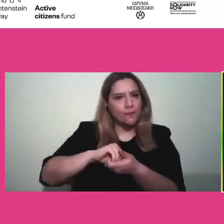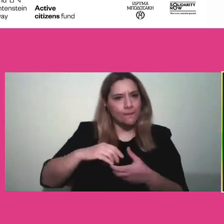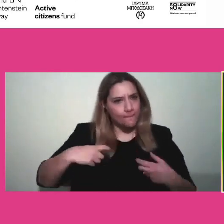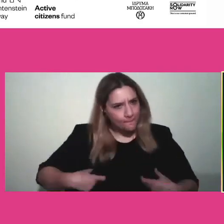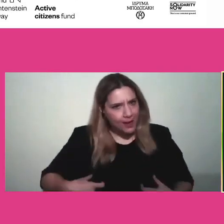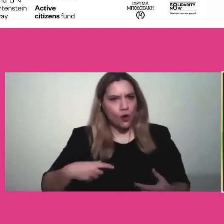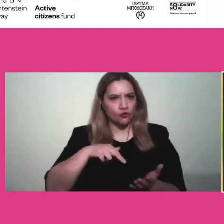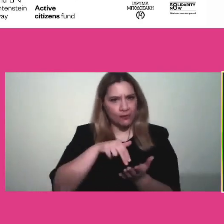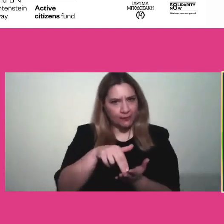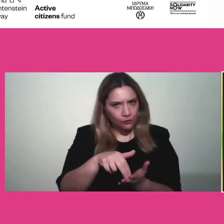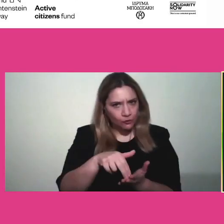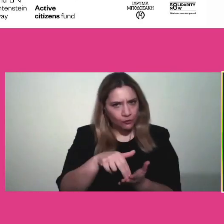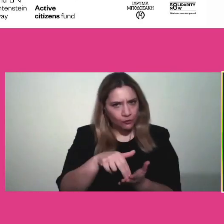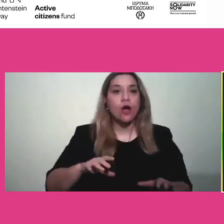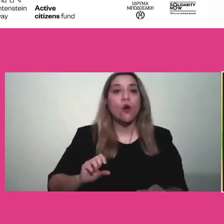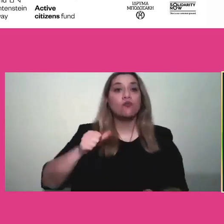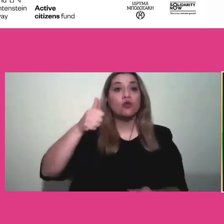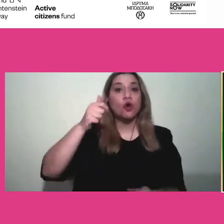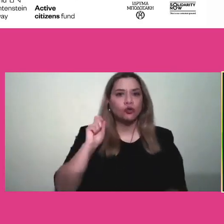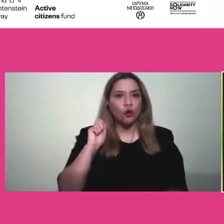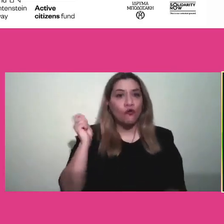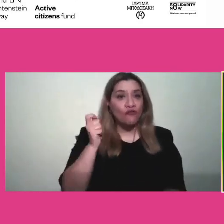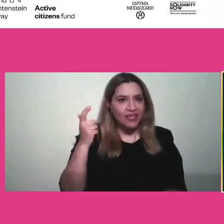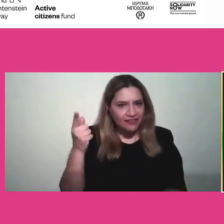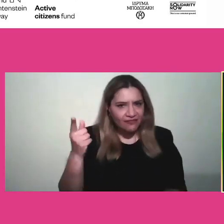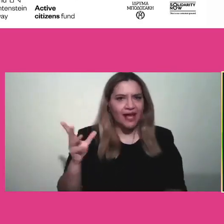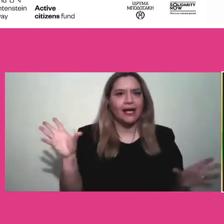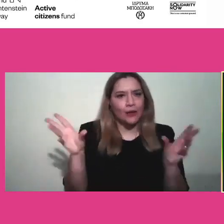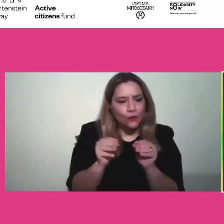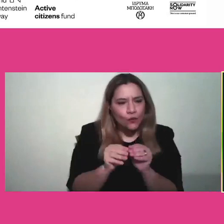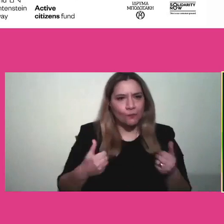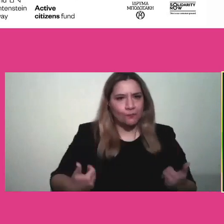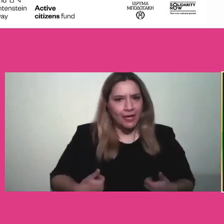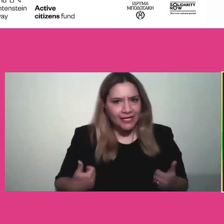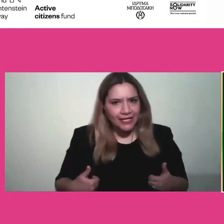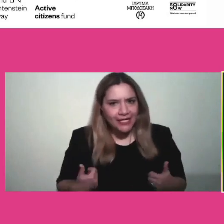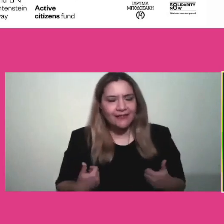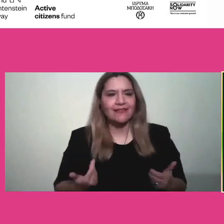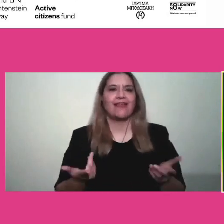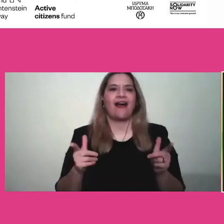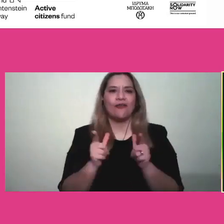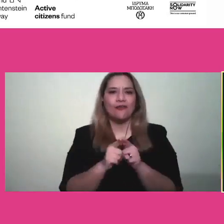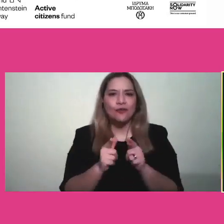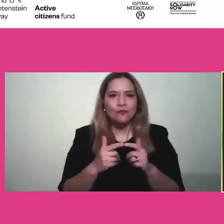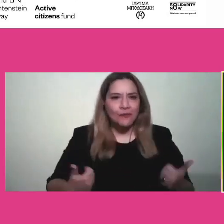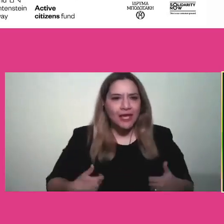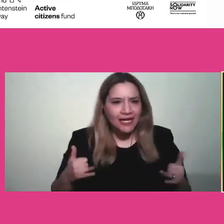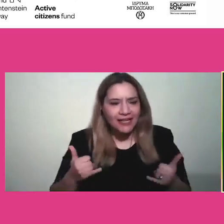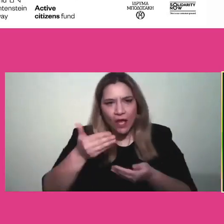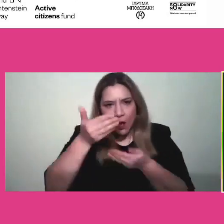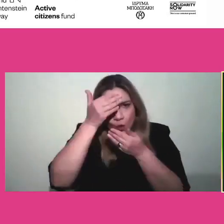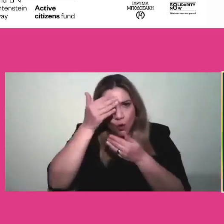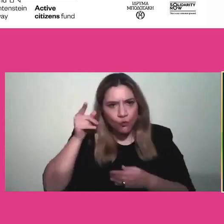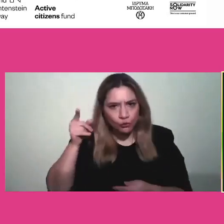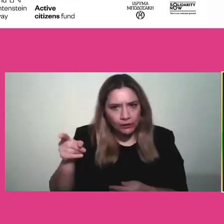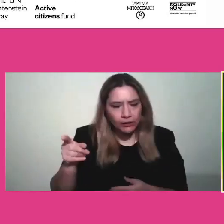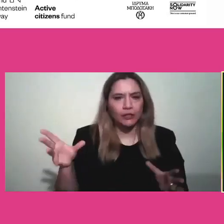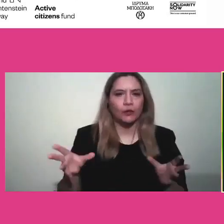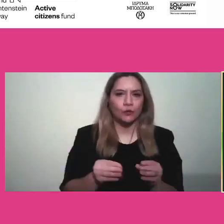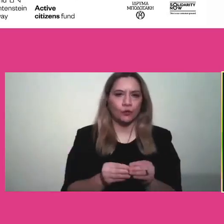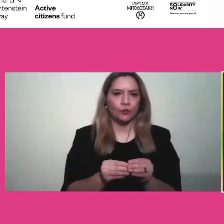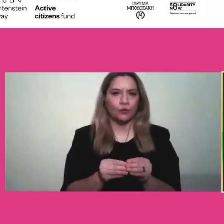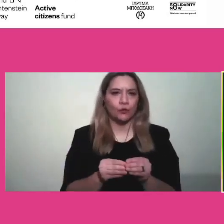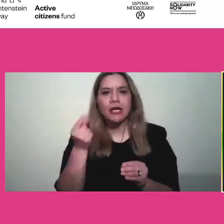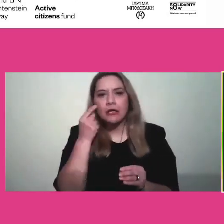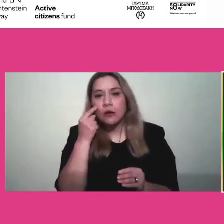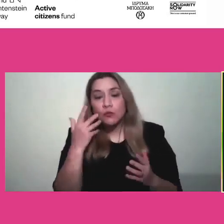Legends of Disability, από το πρώτο φεστιβάλ, τη συνδημιουργία παιχνιδιών, το playtesting που κάναμε στην Κομωτινή για να δούμε